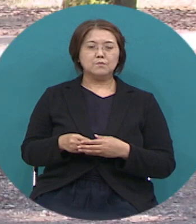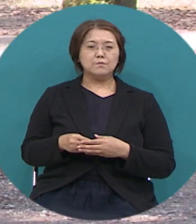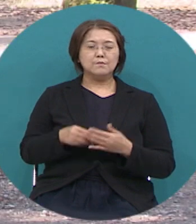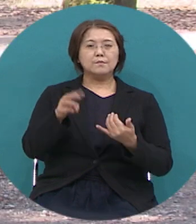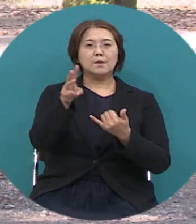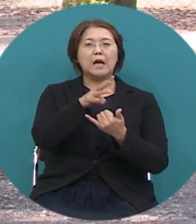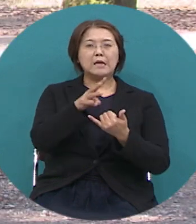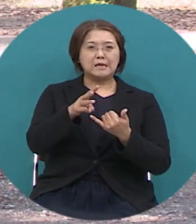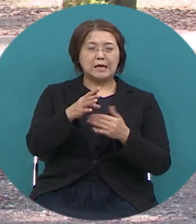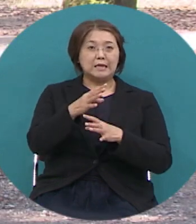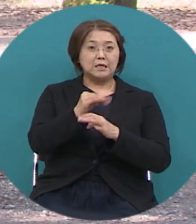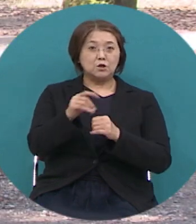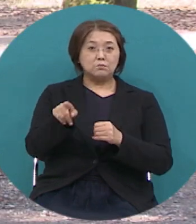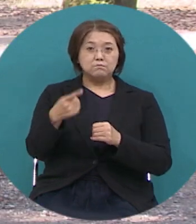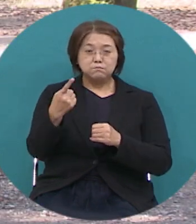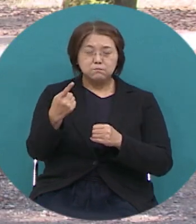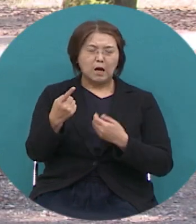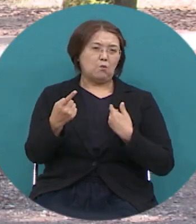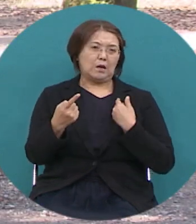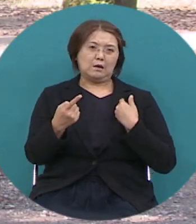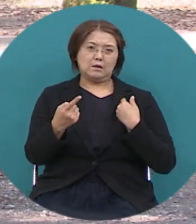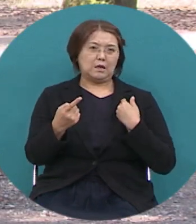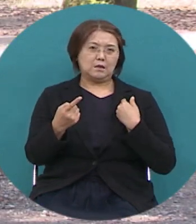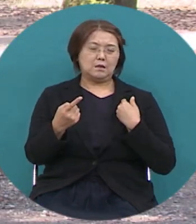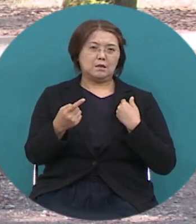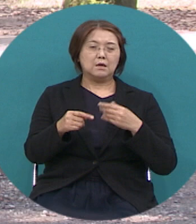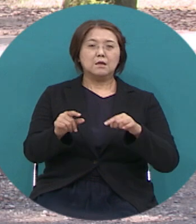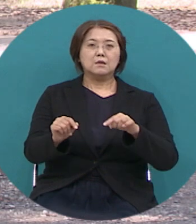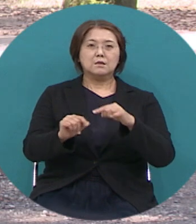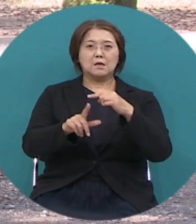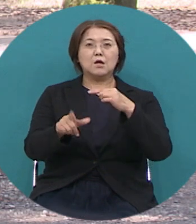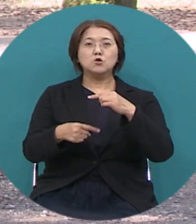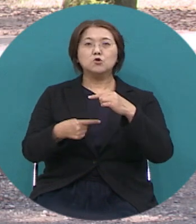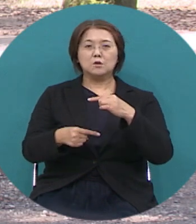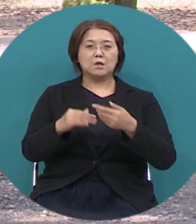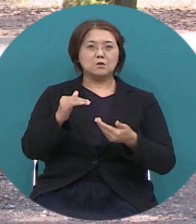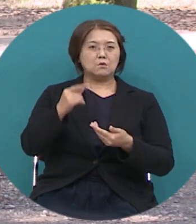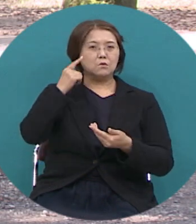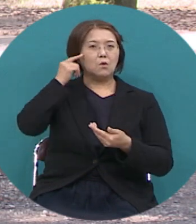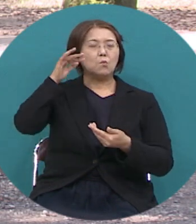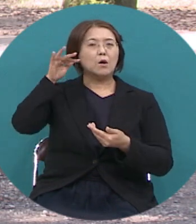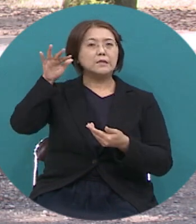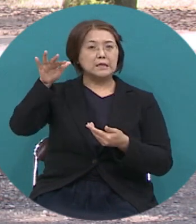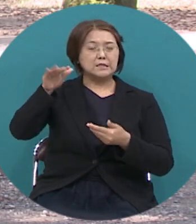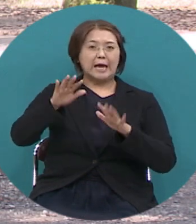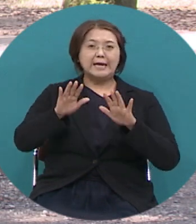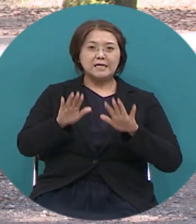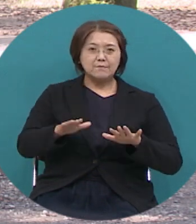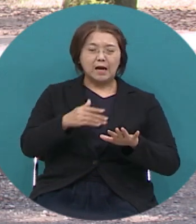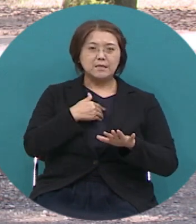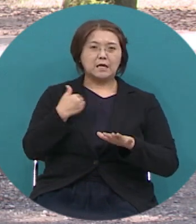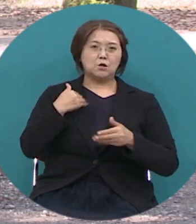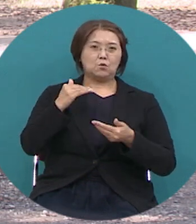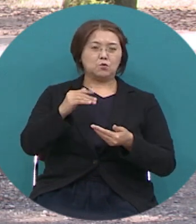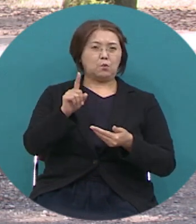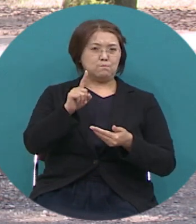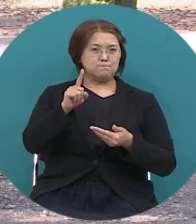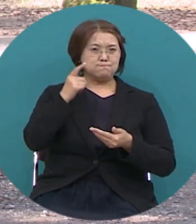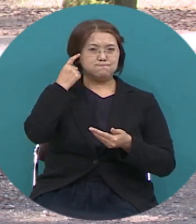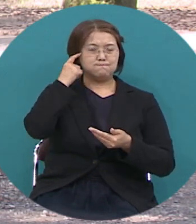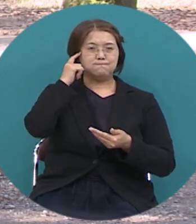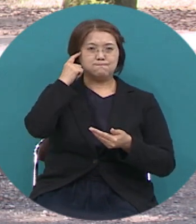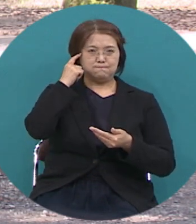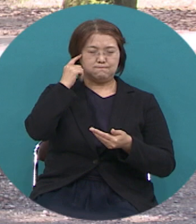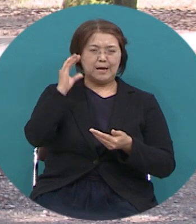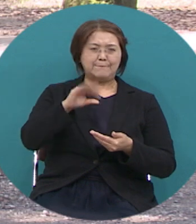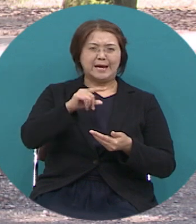災害はいつ起きるか分かりません。1月1日のことを思い出し、今のうちに何ができるかを考え、